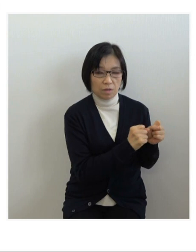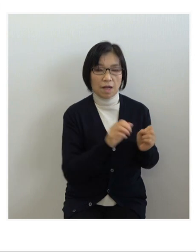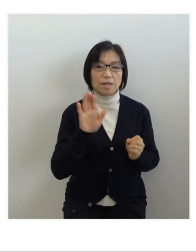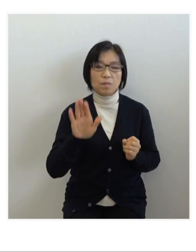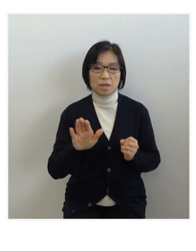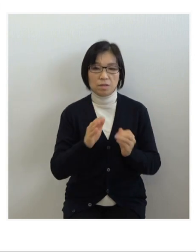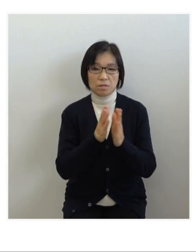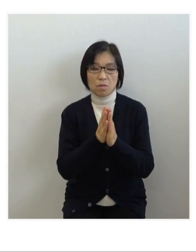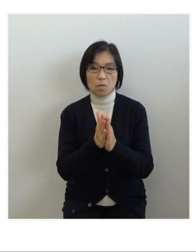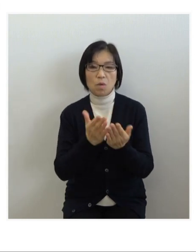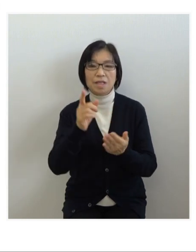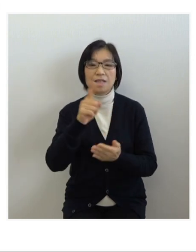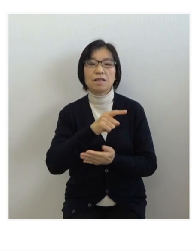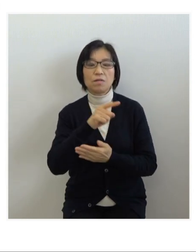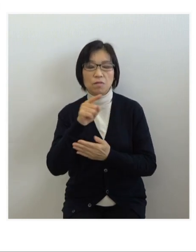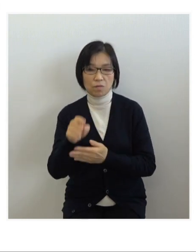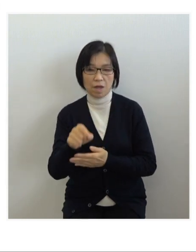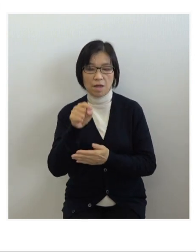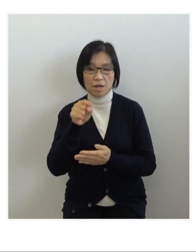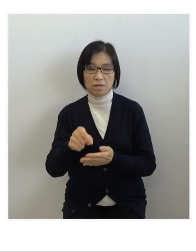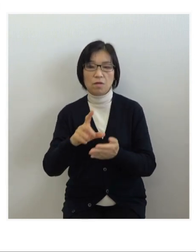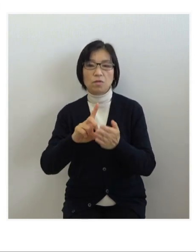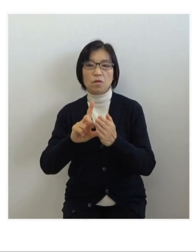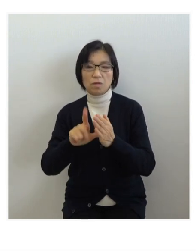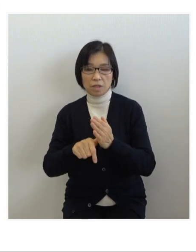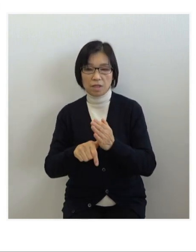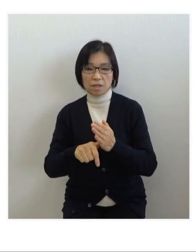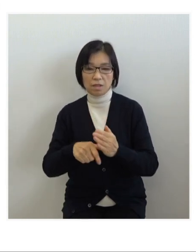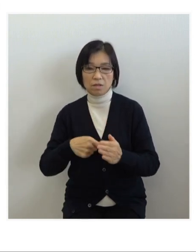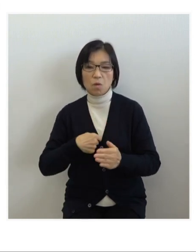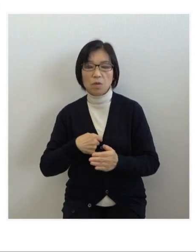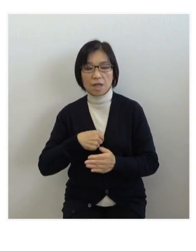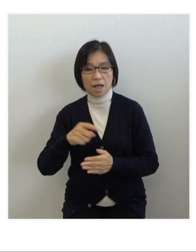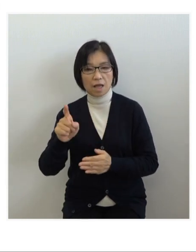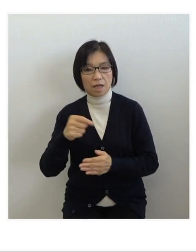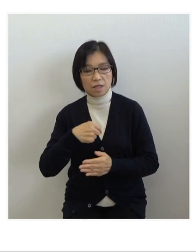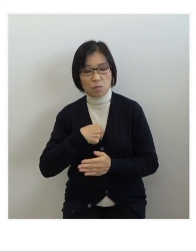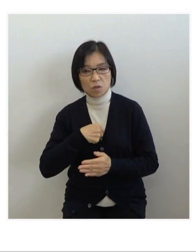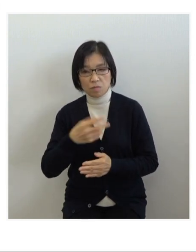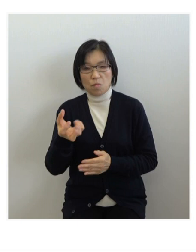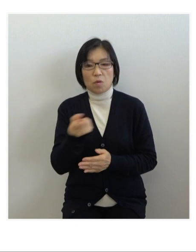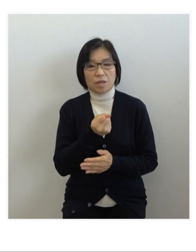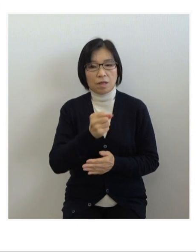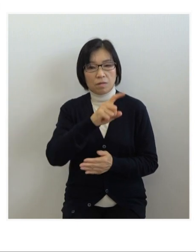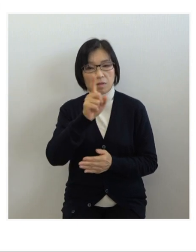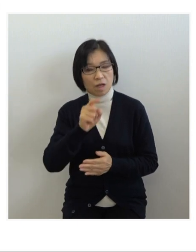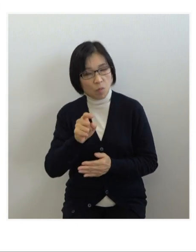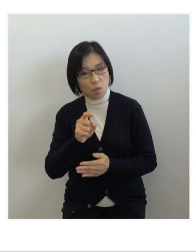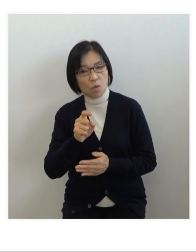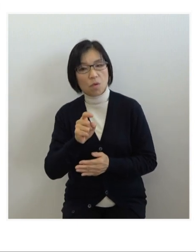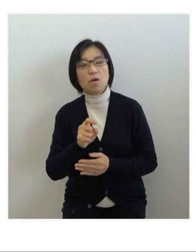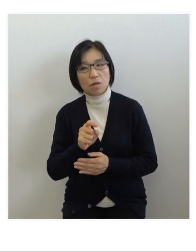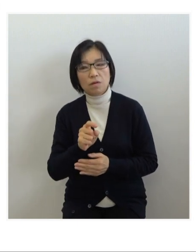ご本人はその時こんな気持ちを抱いているかもしれません。